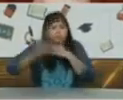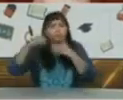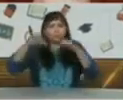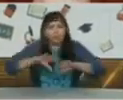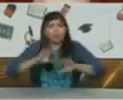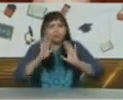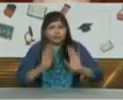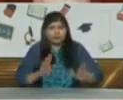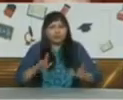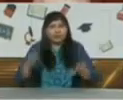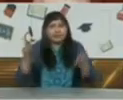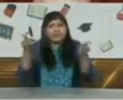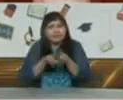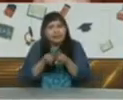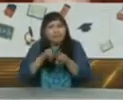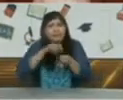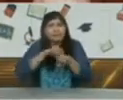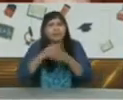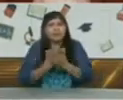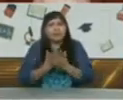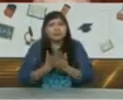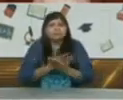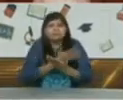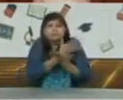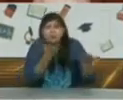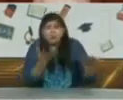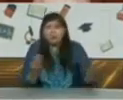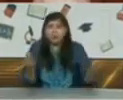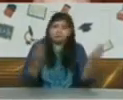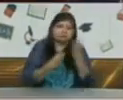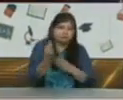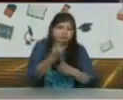है तो बहुत कुछ पाया भी है।